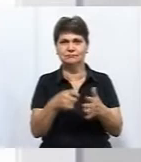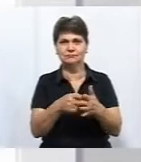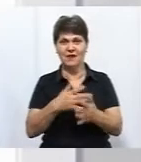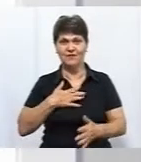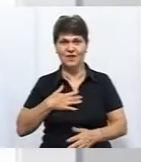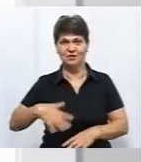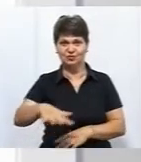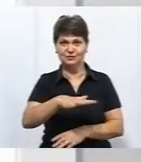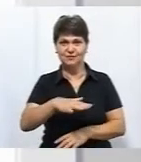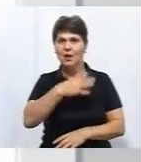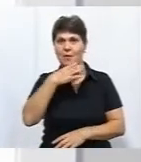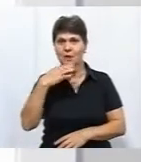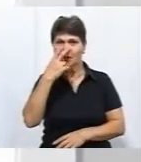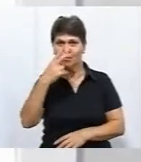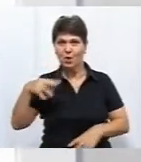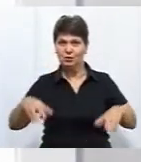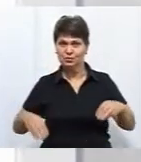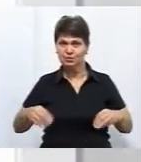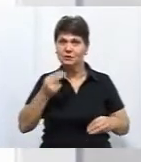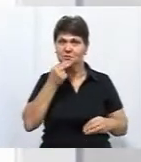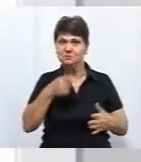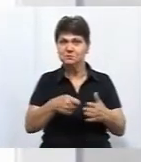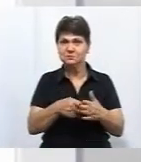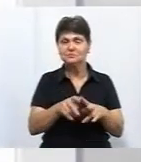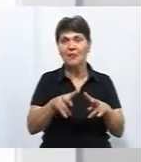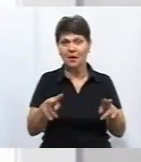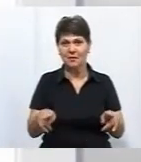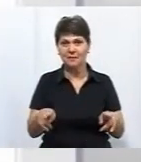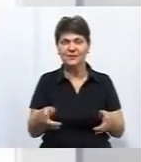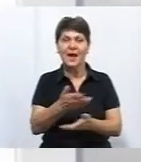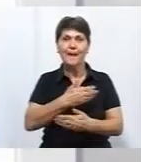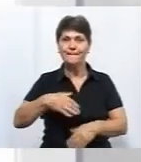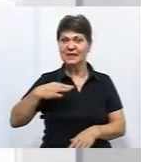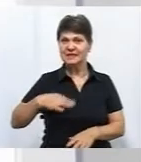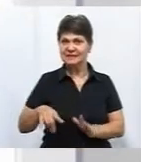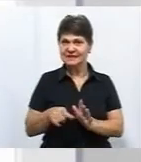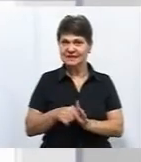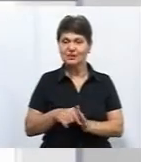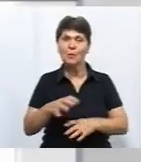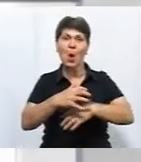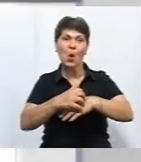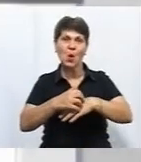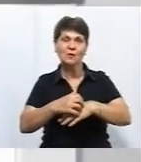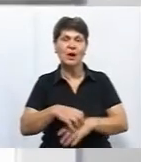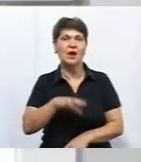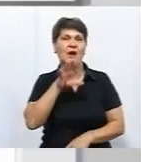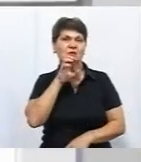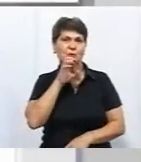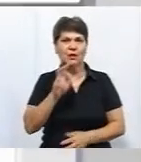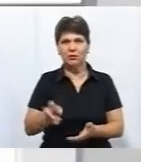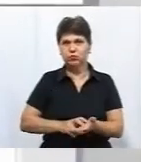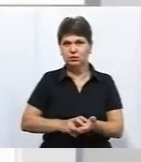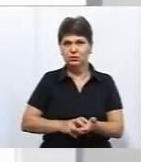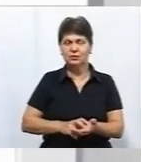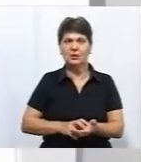і неодноразово бачив, що сусіди теж годують. Ми з сином підгодовуємо котів. Собак, якщо чесно, боюсь, бо